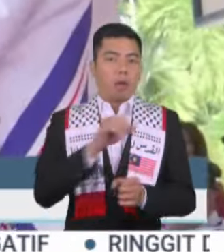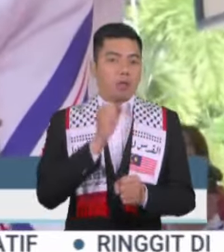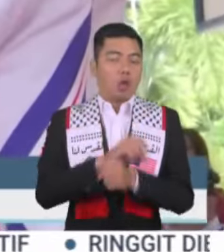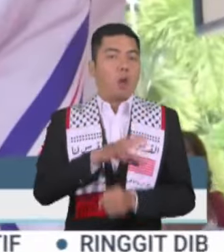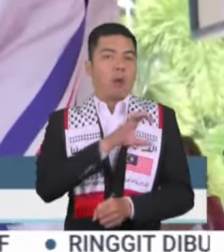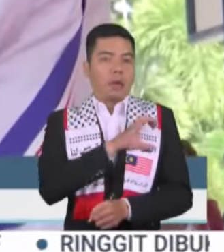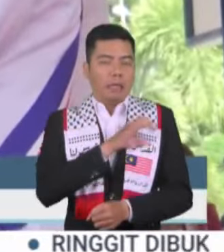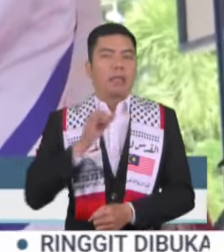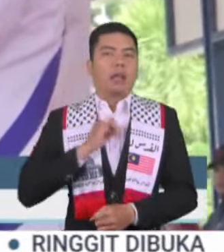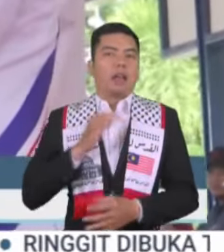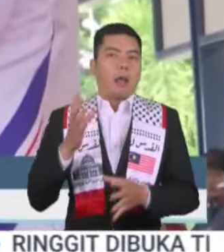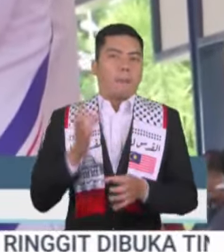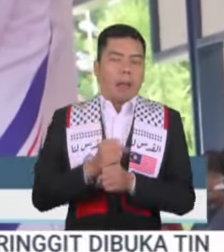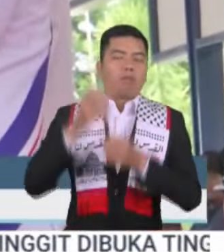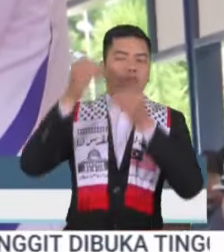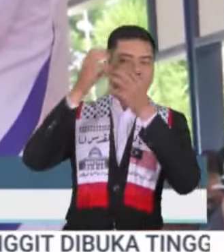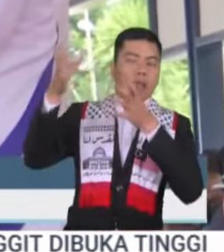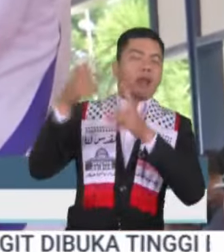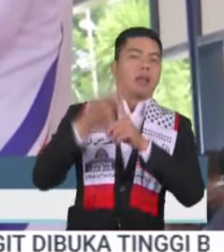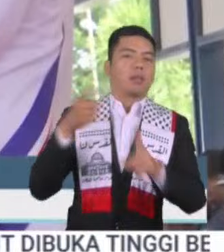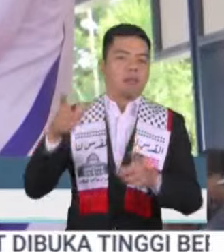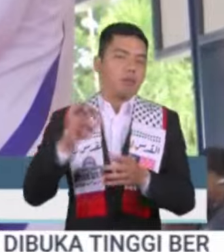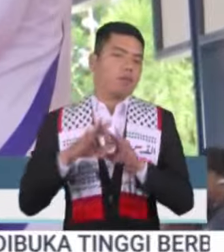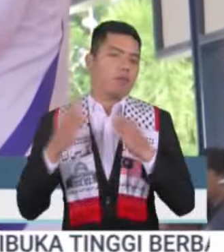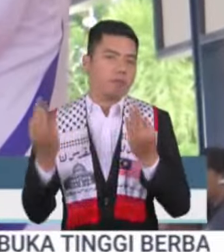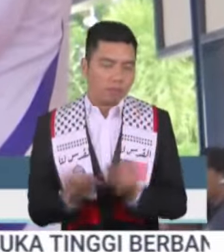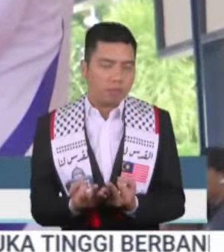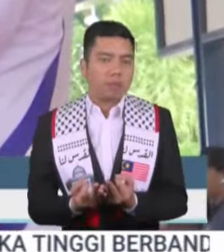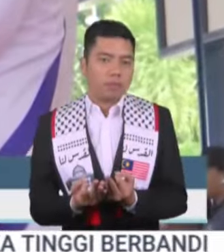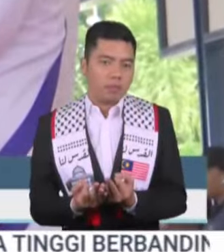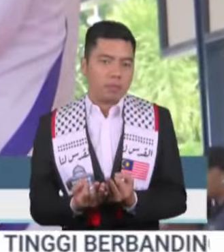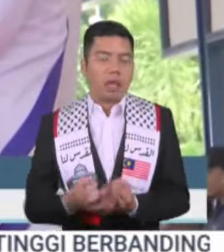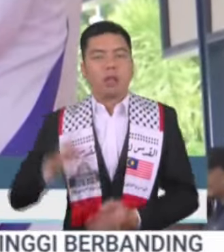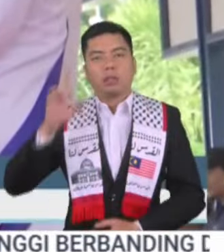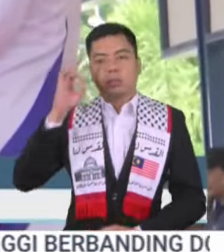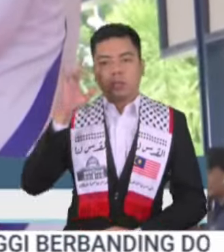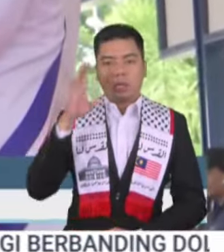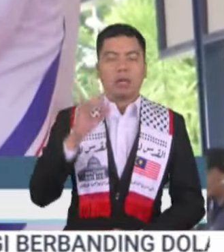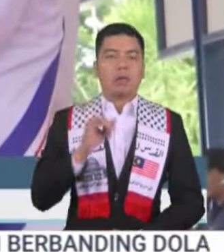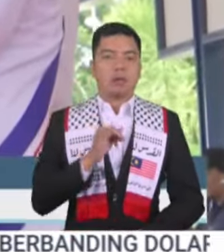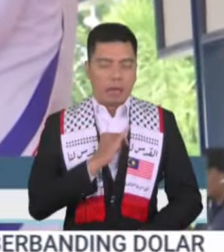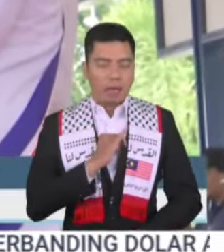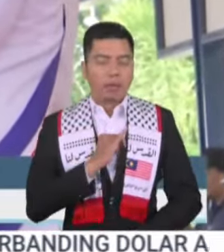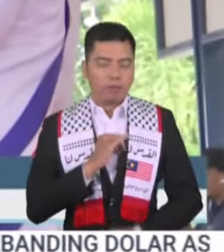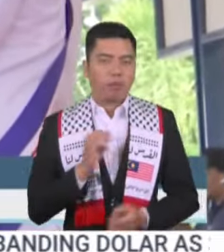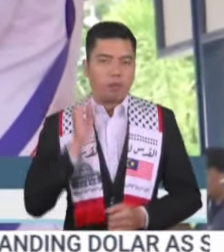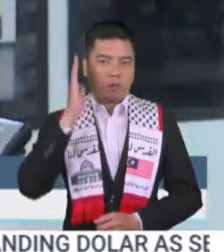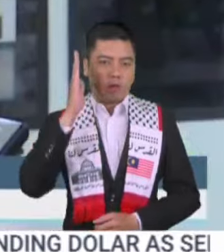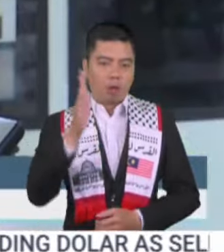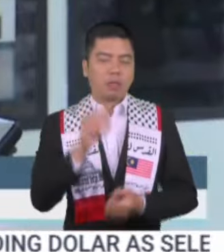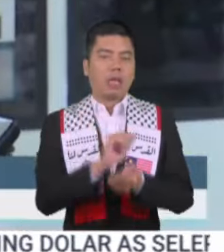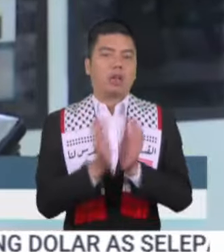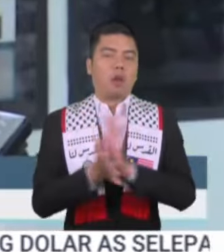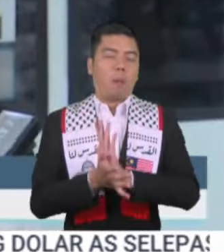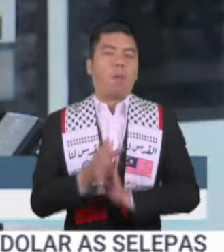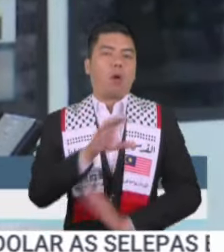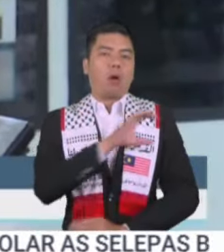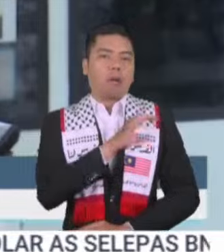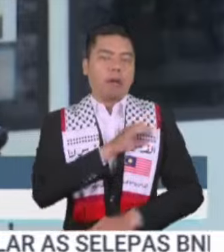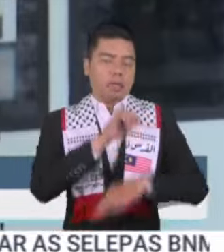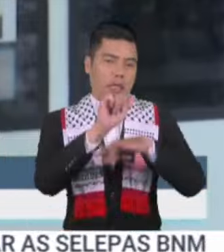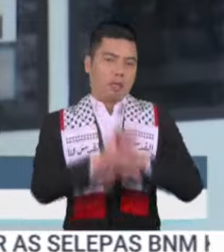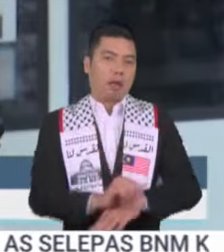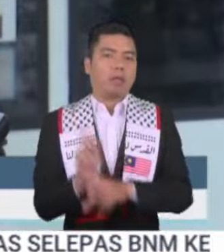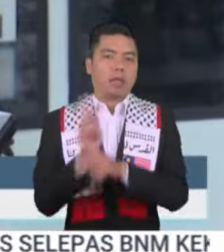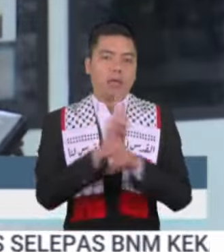motivasi dari situlah Insyaallah saya akan jadi polis yang berintegriti yang amanahlah